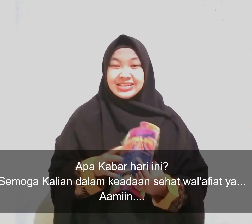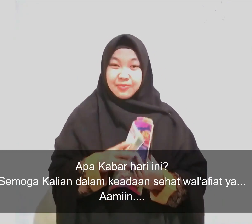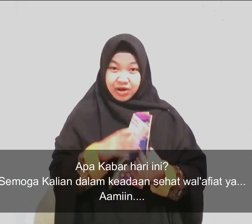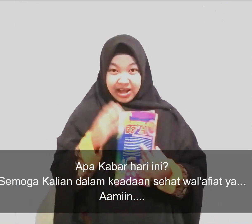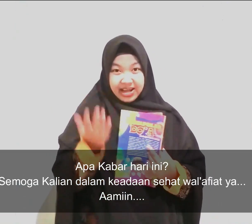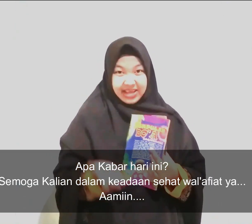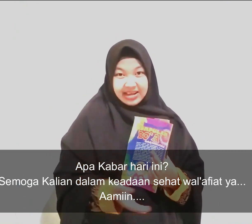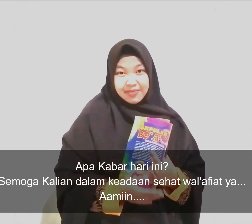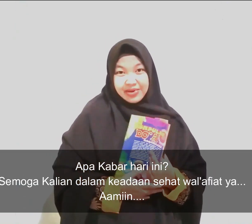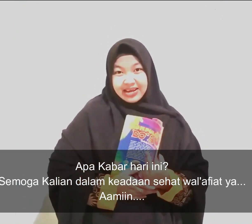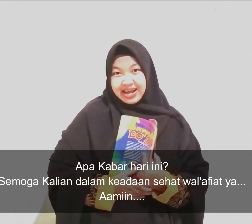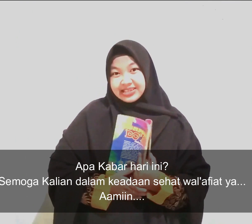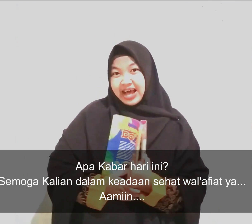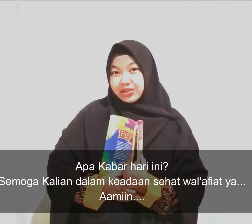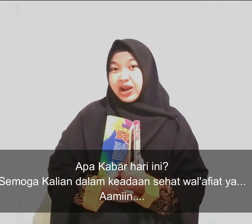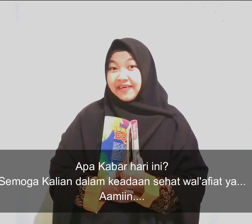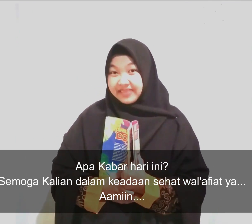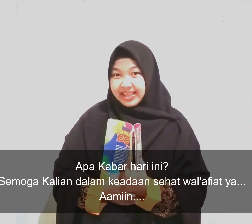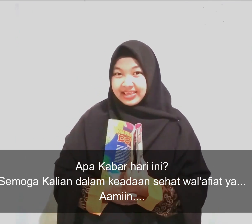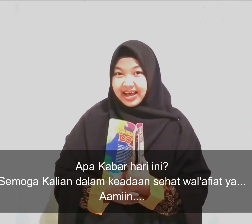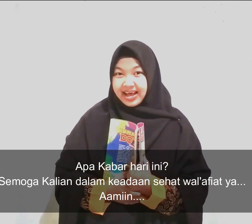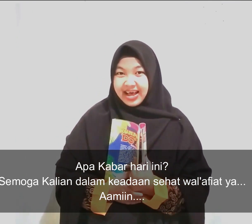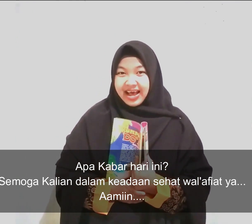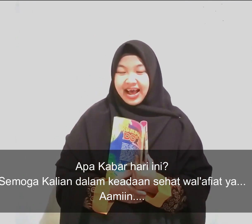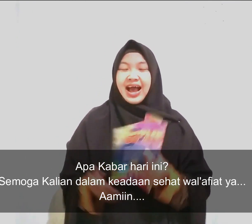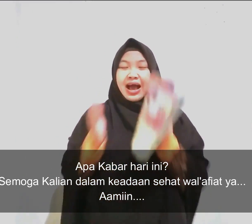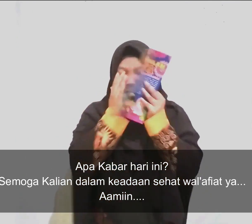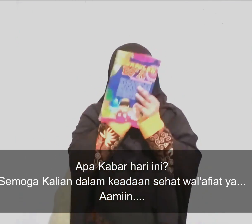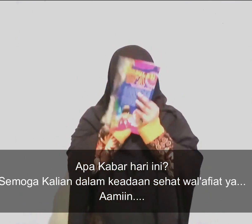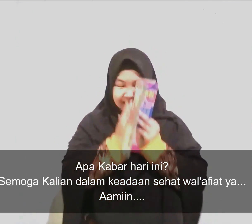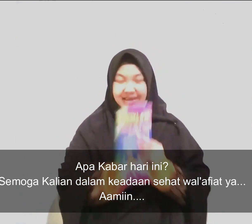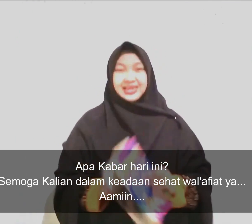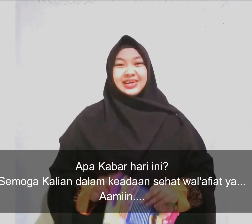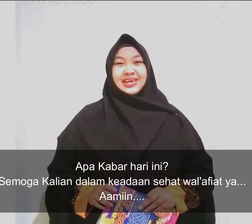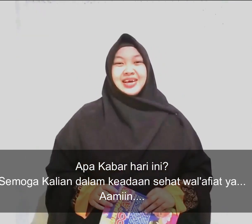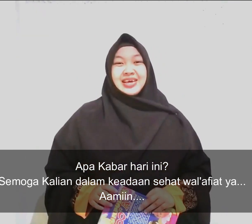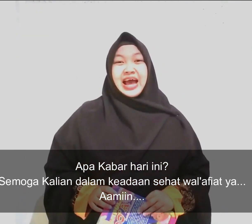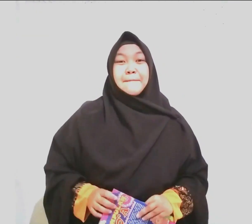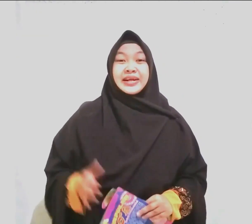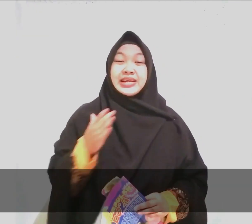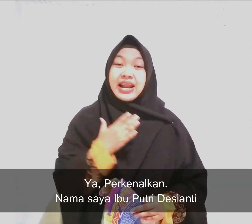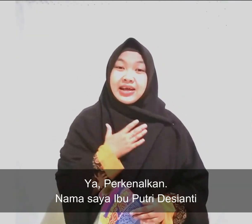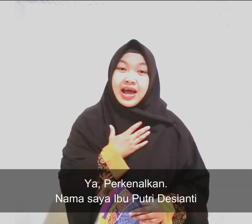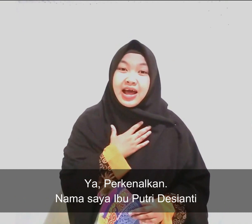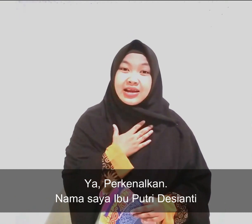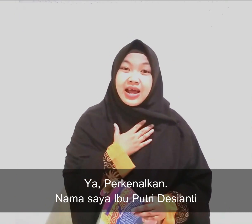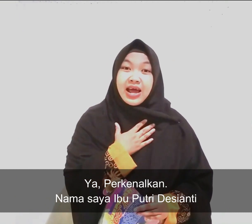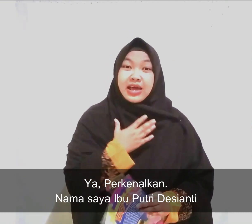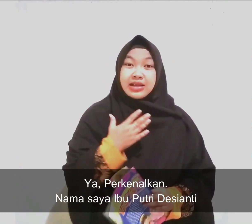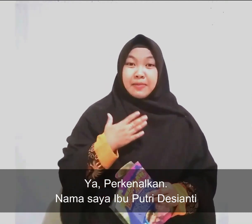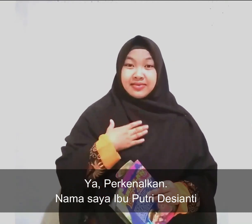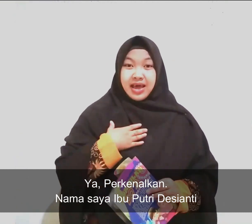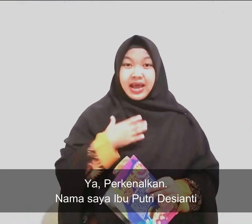ini? Semoga kalian dalam keadaan sehat walafiat ya. Amin. Ya,